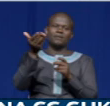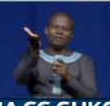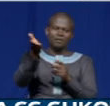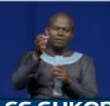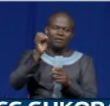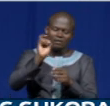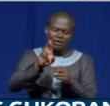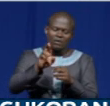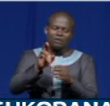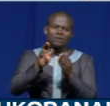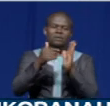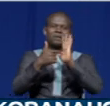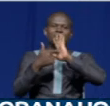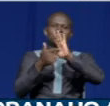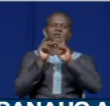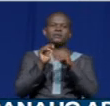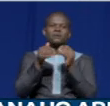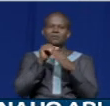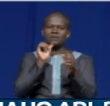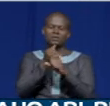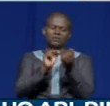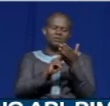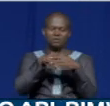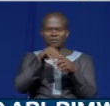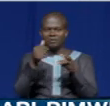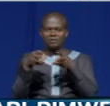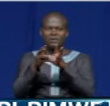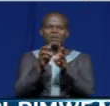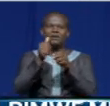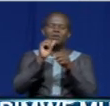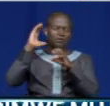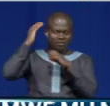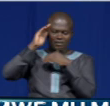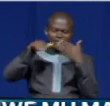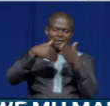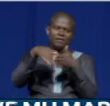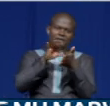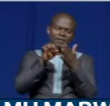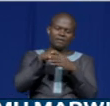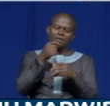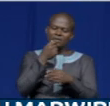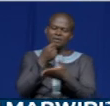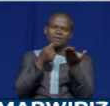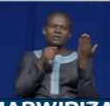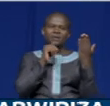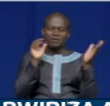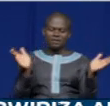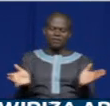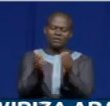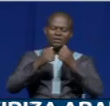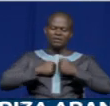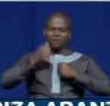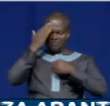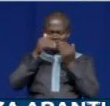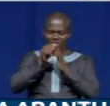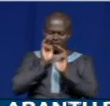cyangwa se umuti ukagaragariza abantu ko udashobora gukoreshwa mu bundi buryo ayo ni amakuru yose aba yanditse kuri uwo muti nkaba nkangurira abanyarwanda rwose kugira ngo